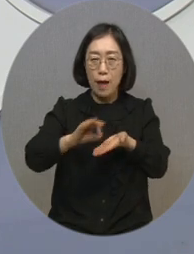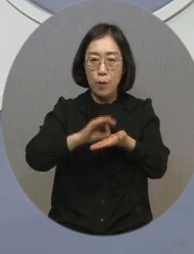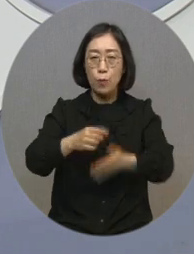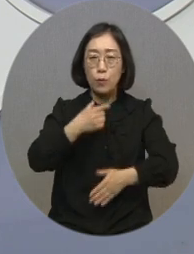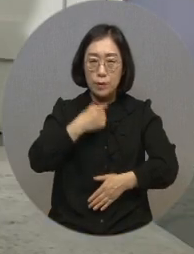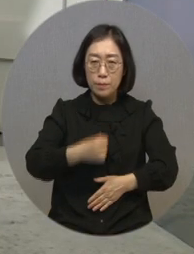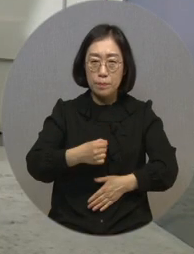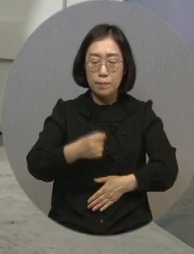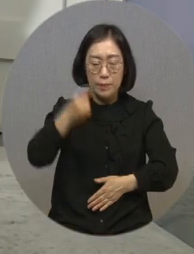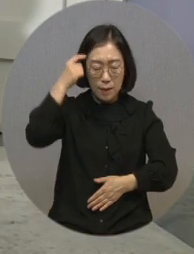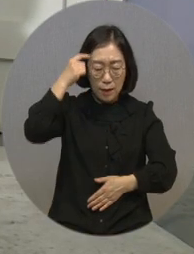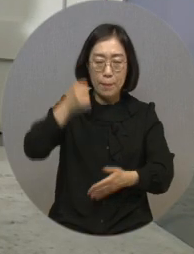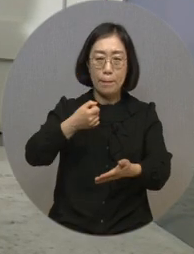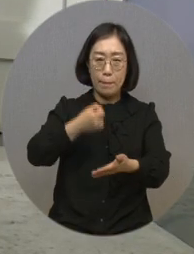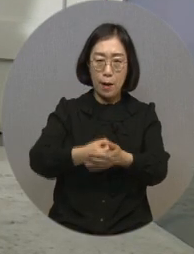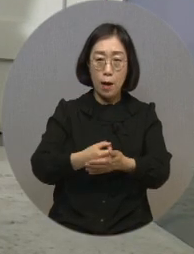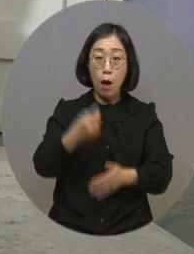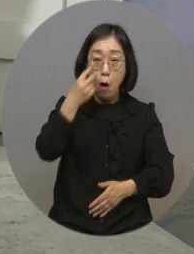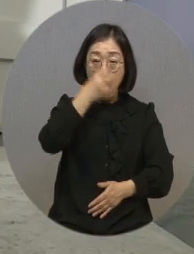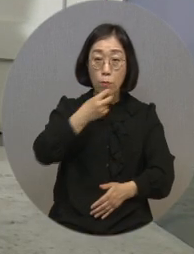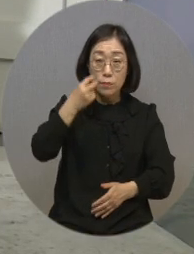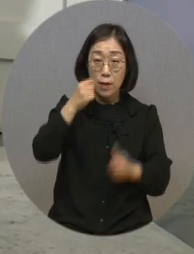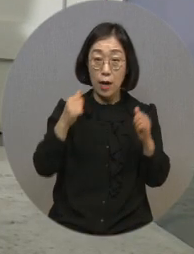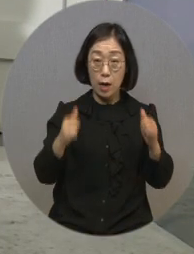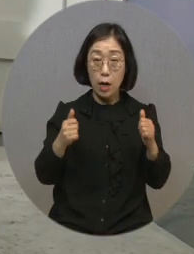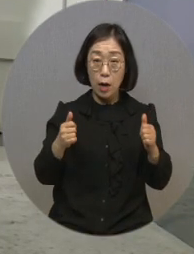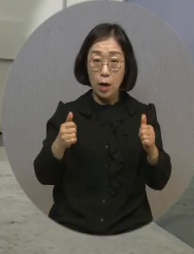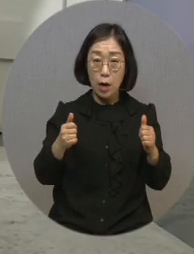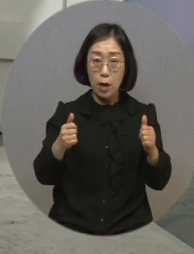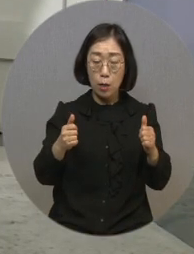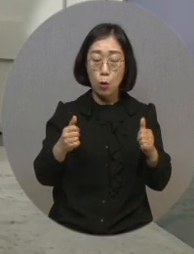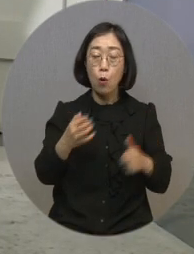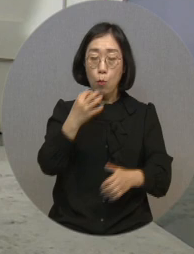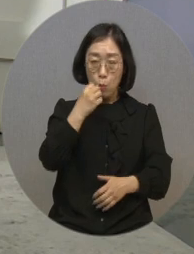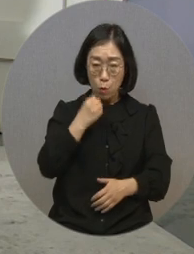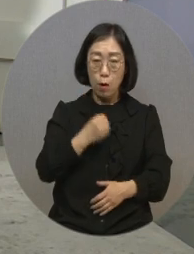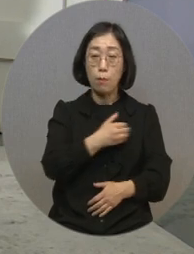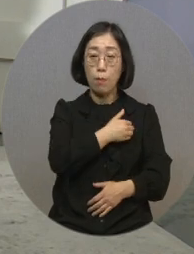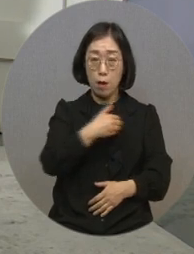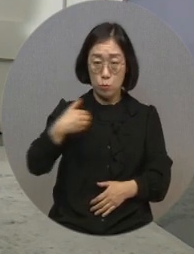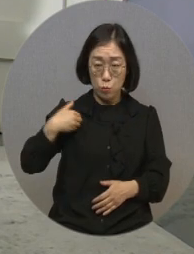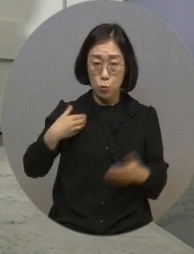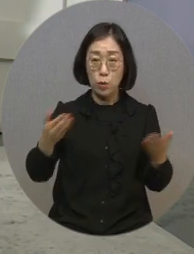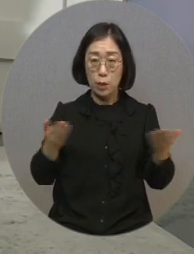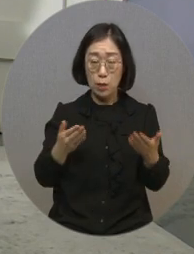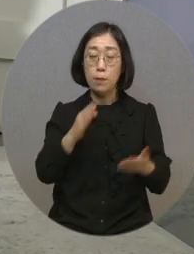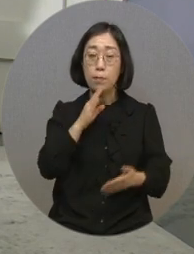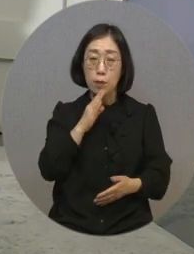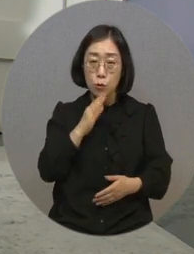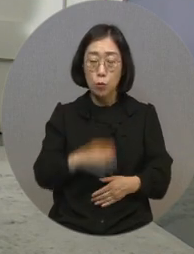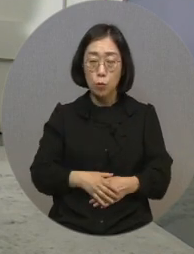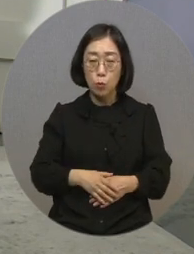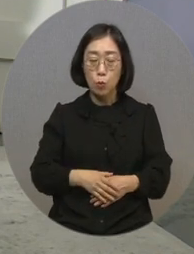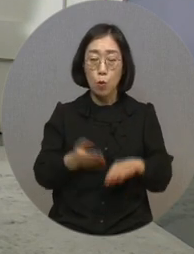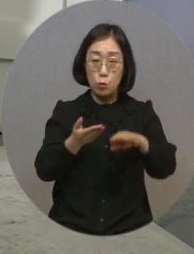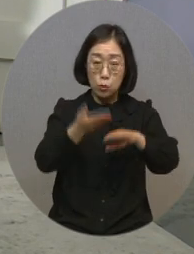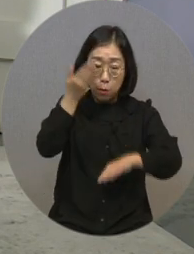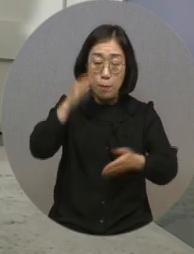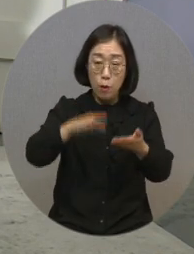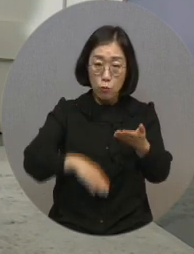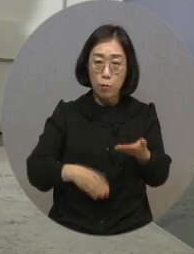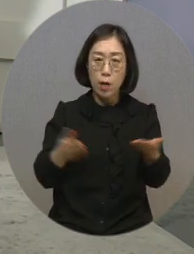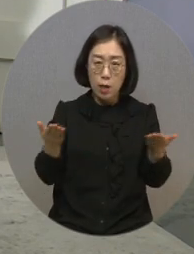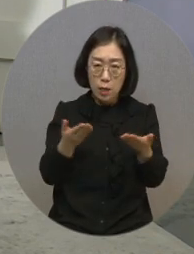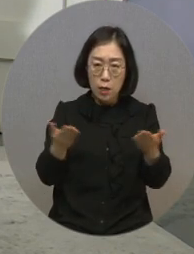물론, 검사로서 일하는 것은 굉장히 큰 보람입니다. 그리고 저희 선 후배 검사님들 정말 열심히 일하고